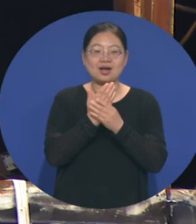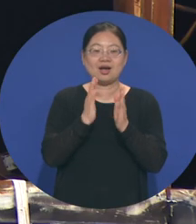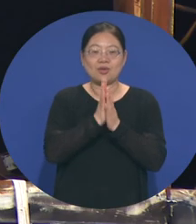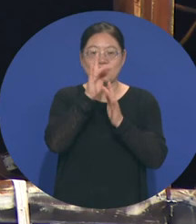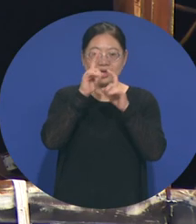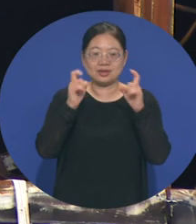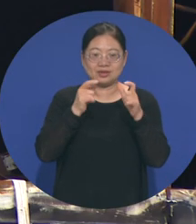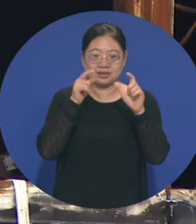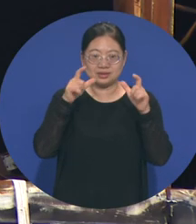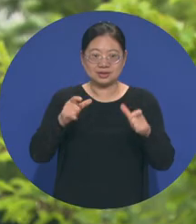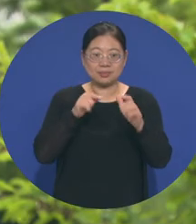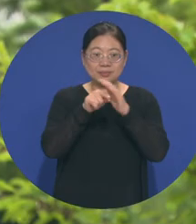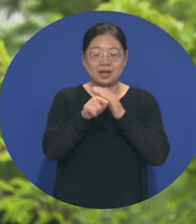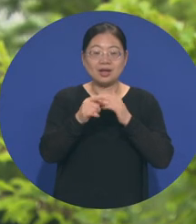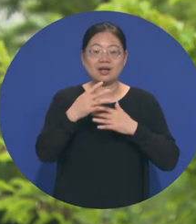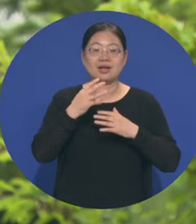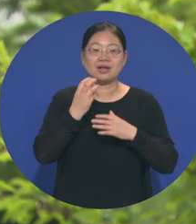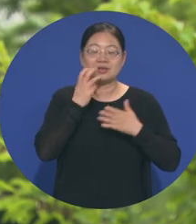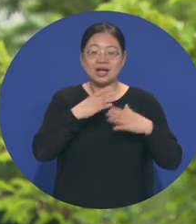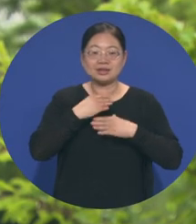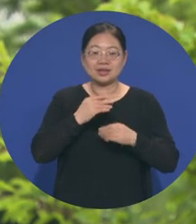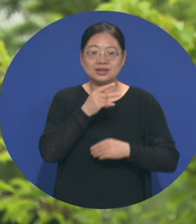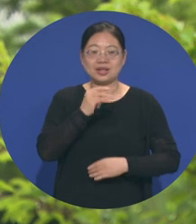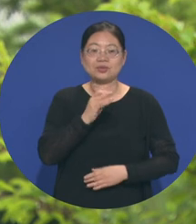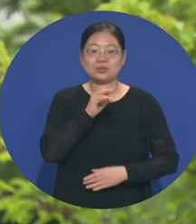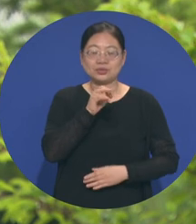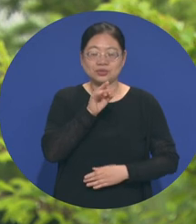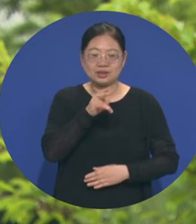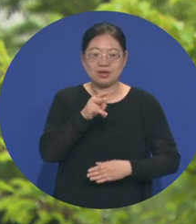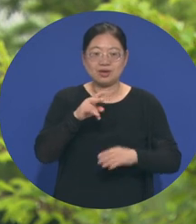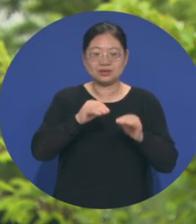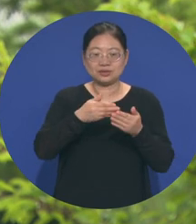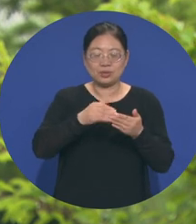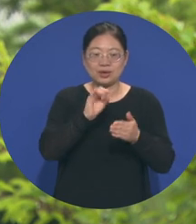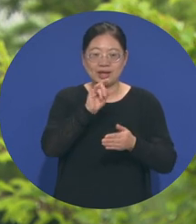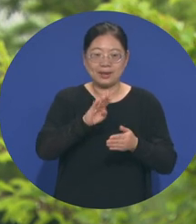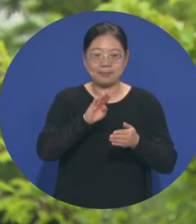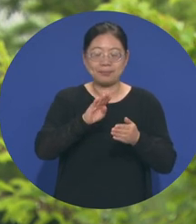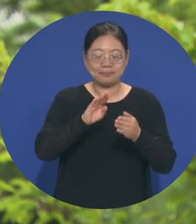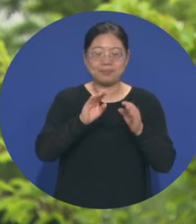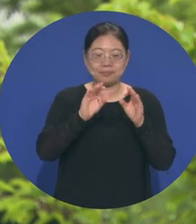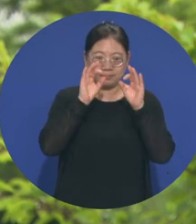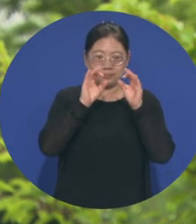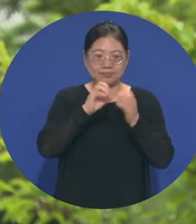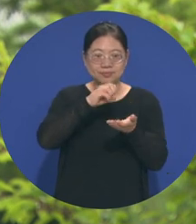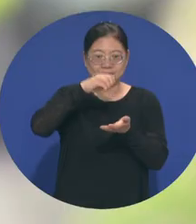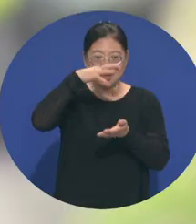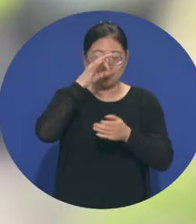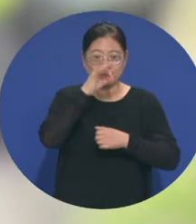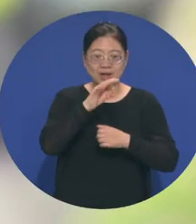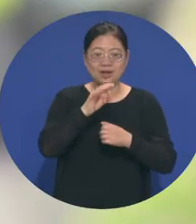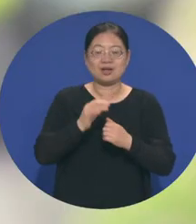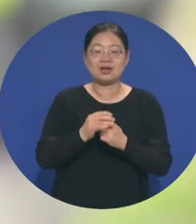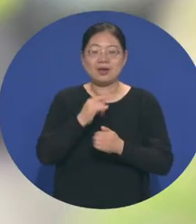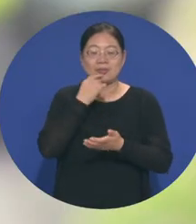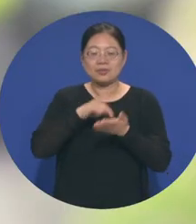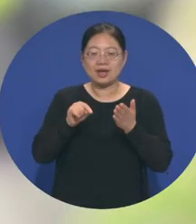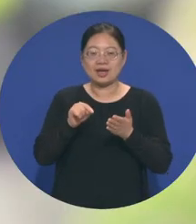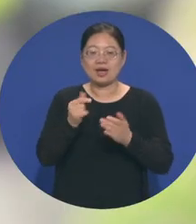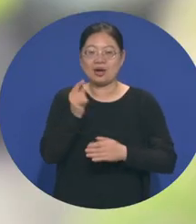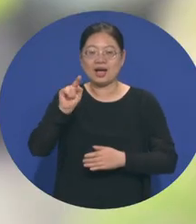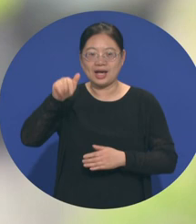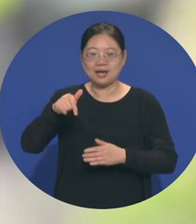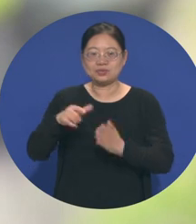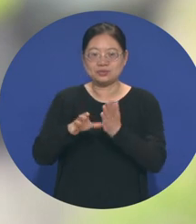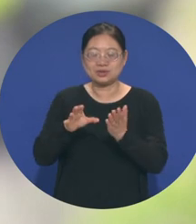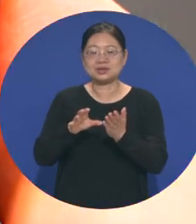지역에 나가봤습니다 경기 안전 대동여주도 앱을 켜봤습니다 제 주변에 있는 유의 화학 물질을 다루고 있는 사업장들의 위치가